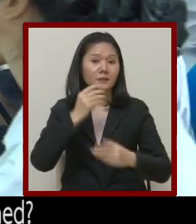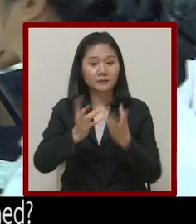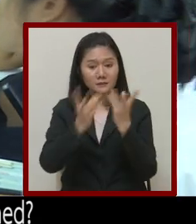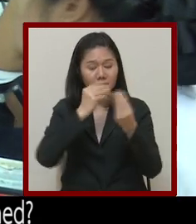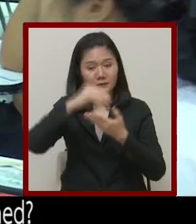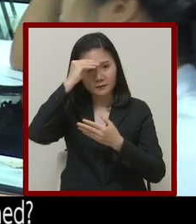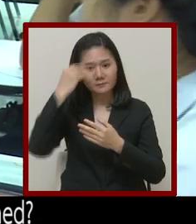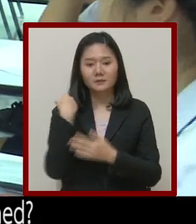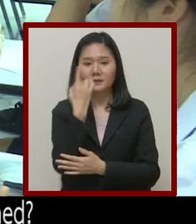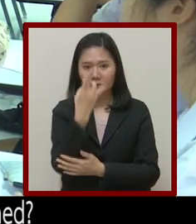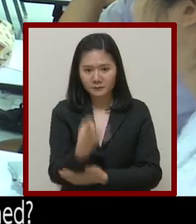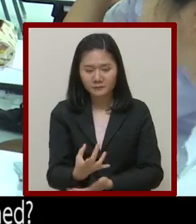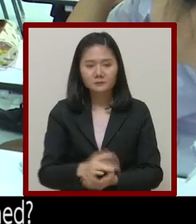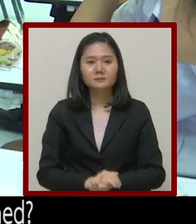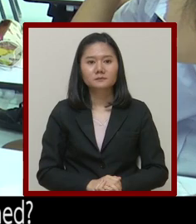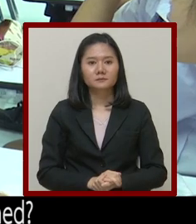ราเรียนมีอะไรบ้าง